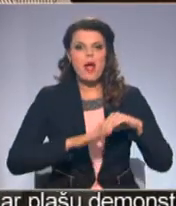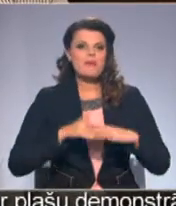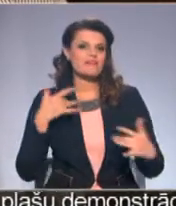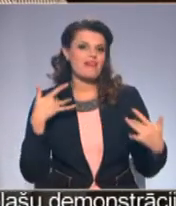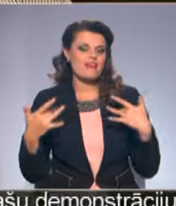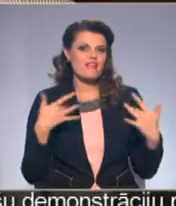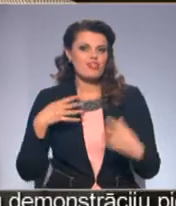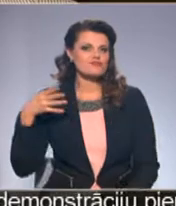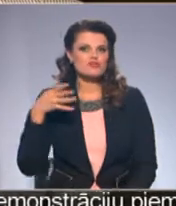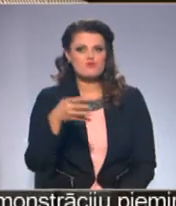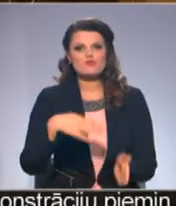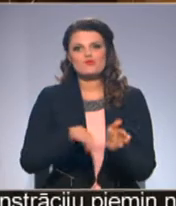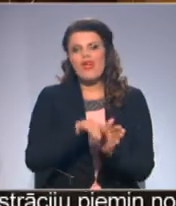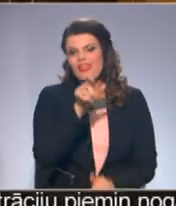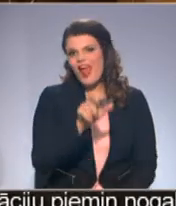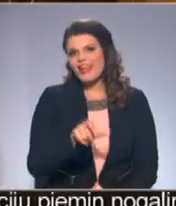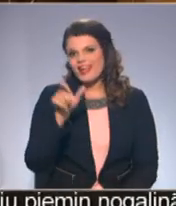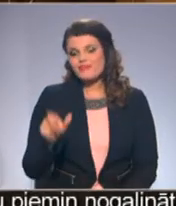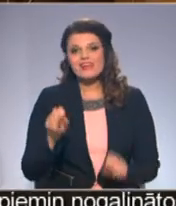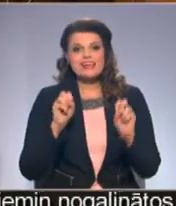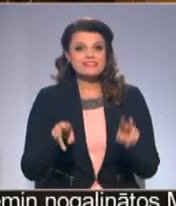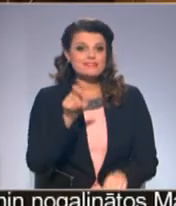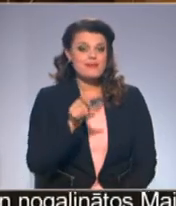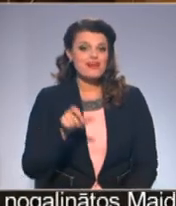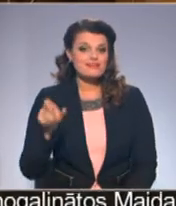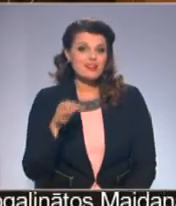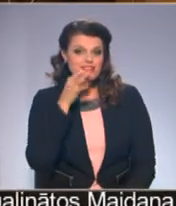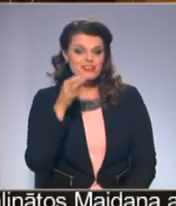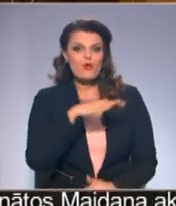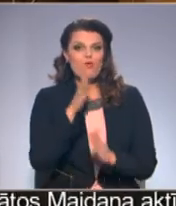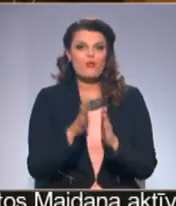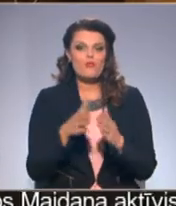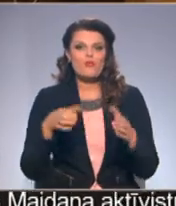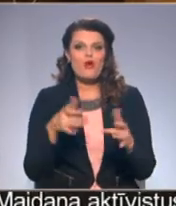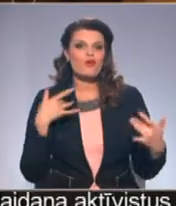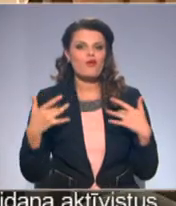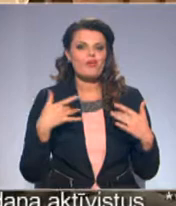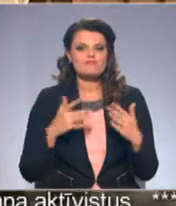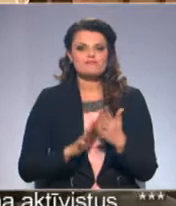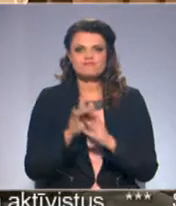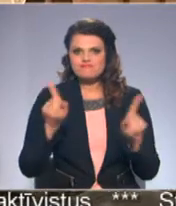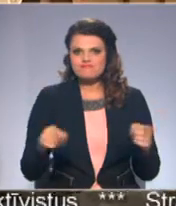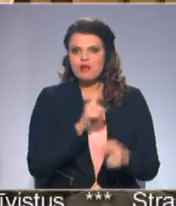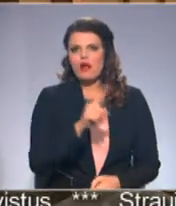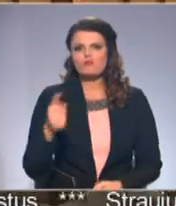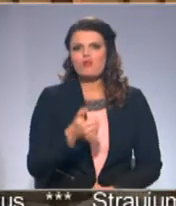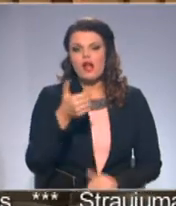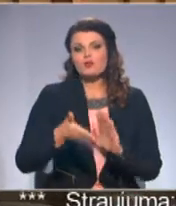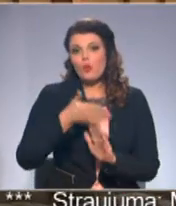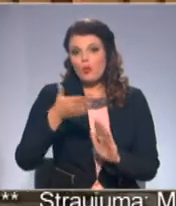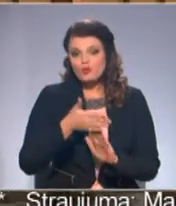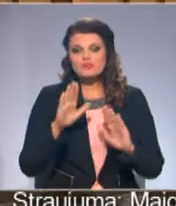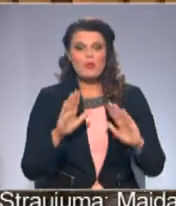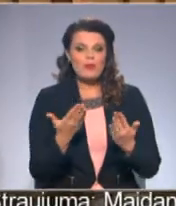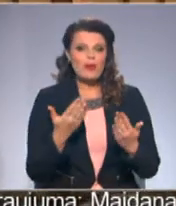nekā 4000 dalībnieku. Speciālisti vērtē, ka kopumā kolektīva izaugsme vērojamīgi gadu, tomēr arī, ja teātris netiecas